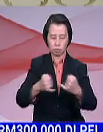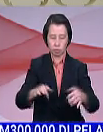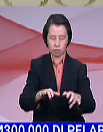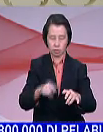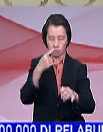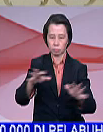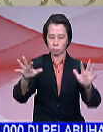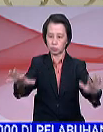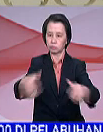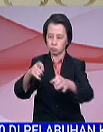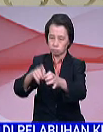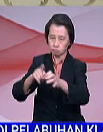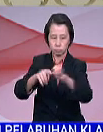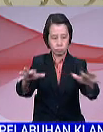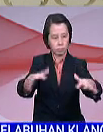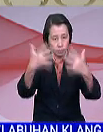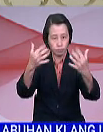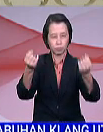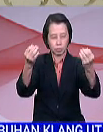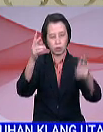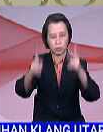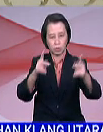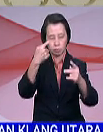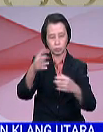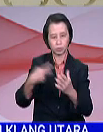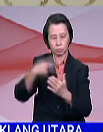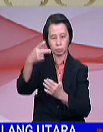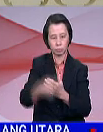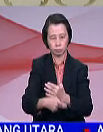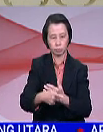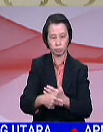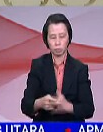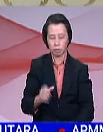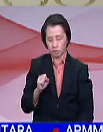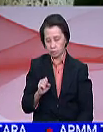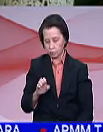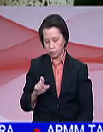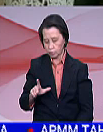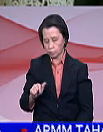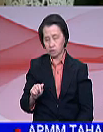menarik seberapa ramai orang untuk program-program kerohanian berselawat seperti ini.